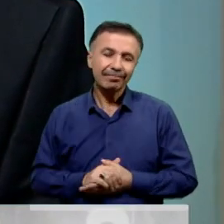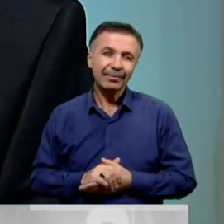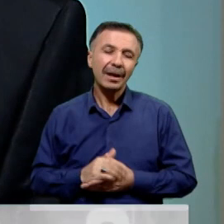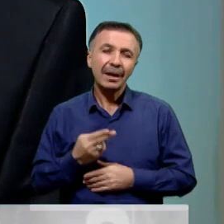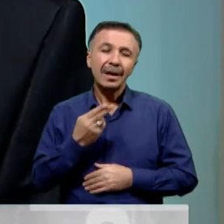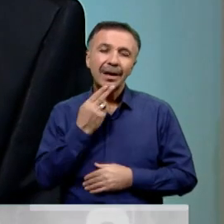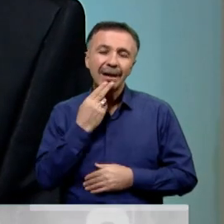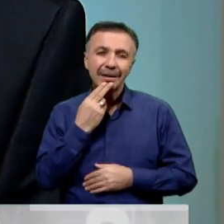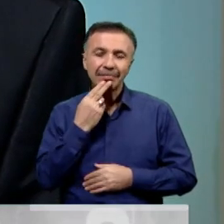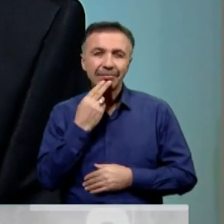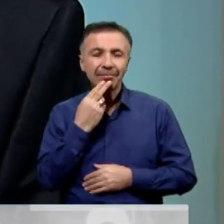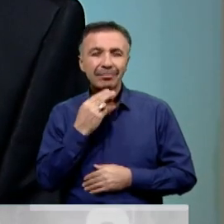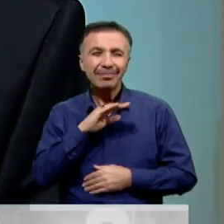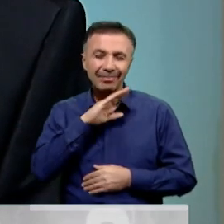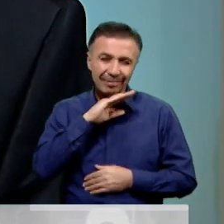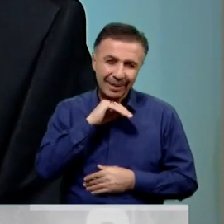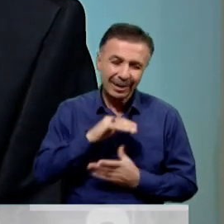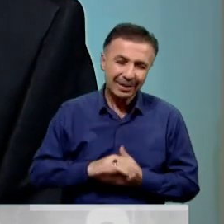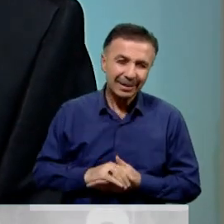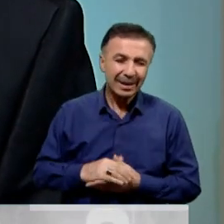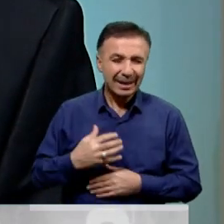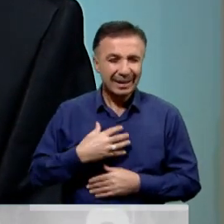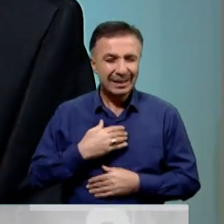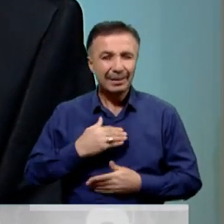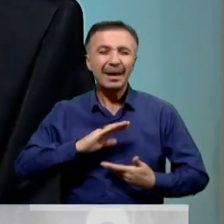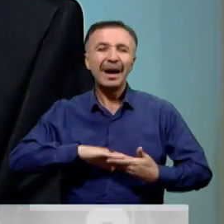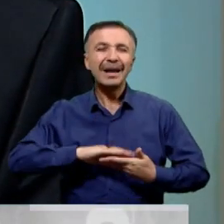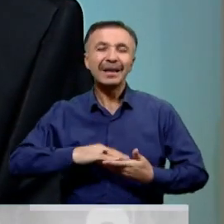yaşlı, kendisine bir arkadaş istiyor, destek.